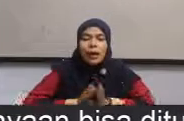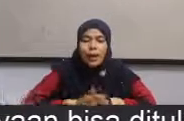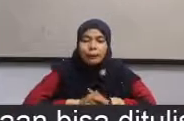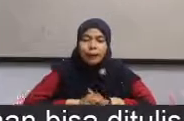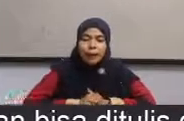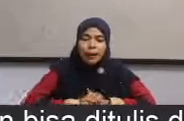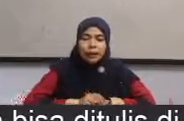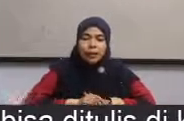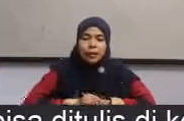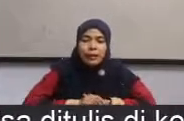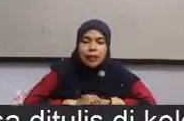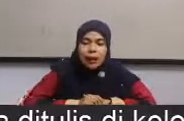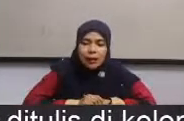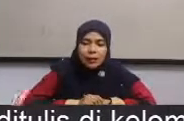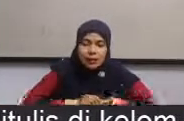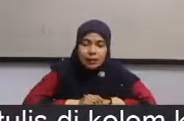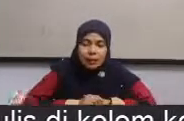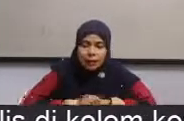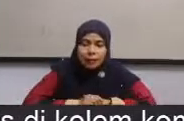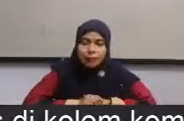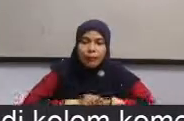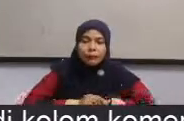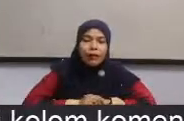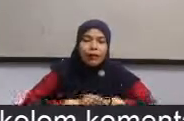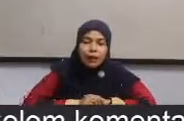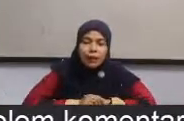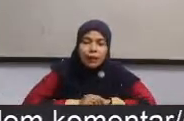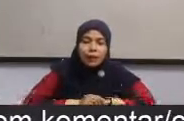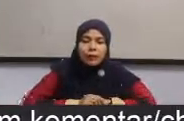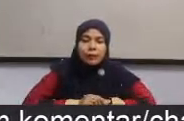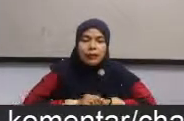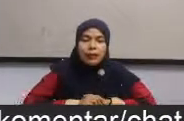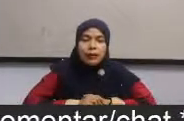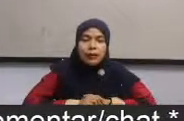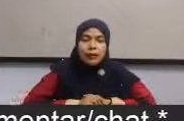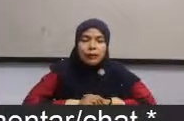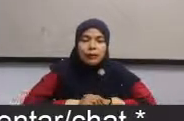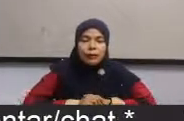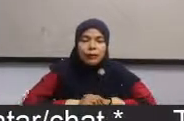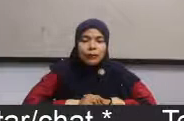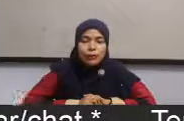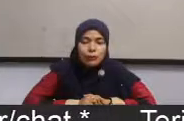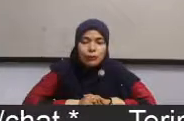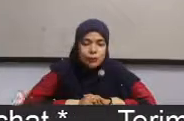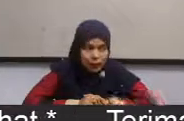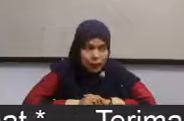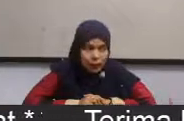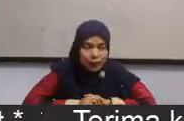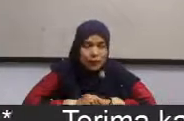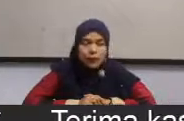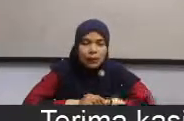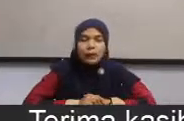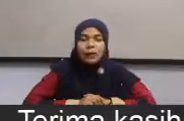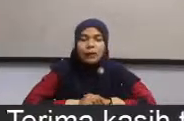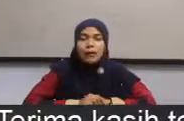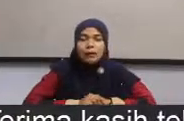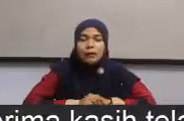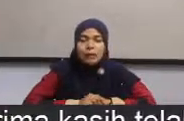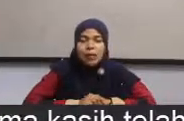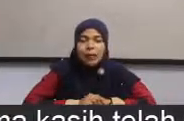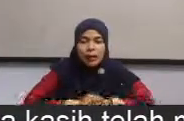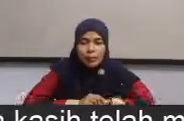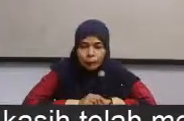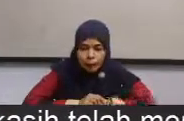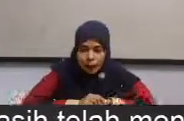mudah-mudahan pembelajaran kita alih kali ini bermanfaat ya Khususnya buat kalian ya